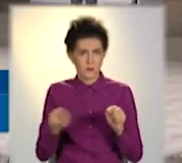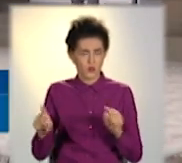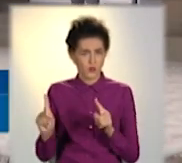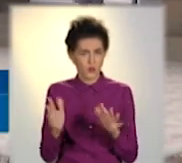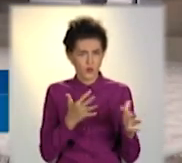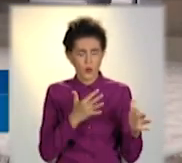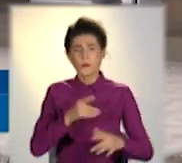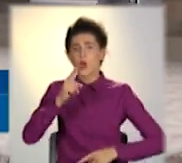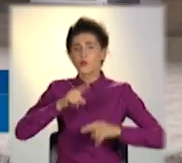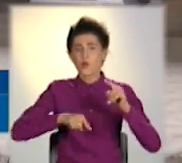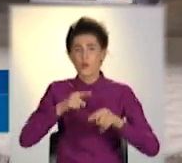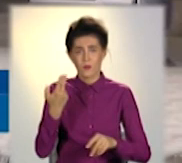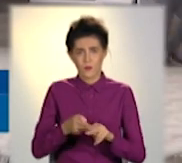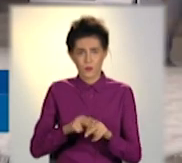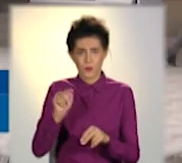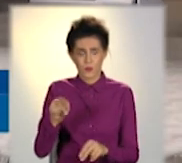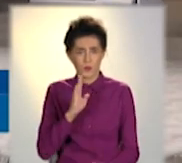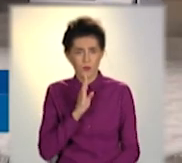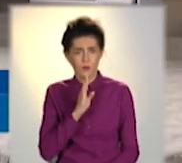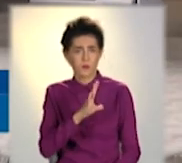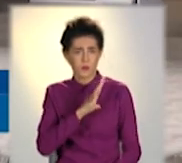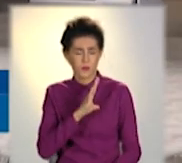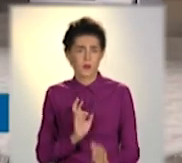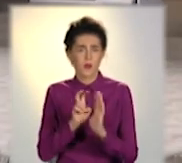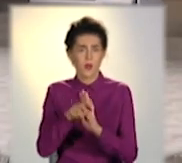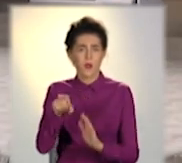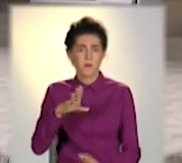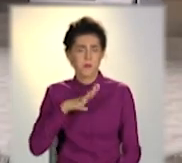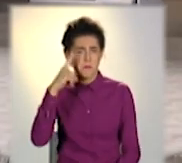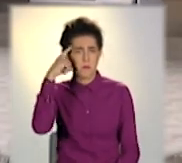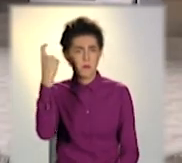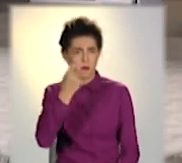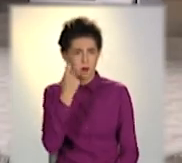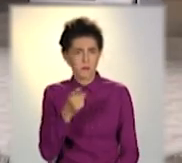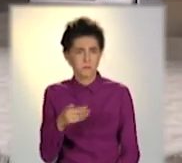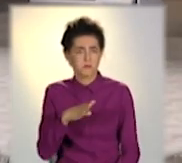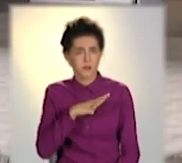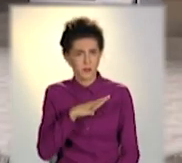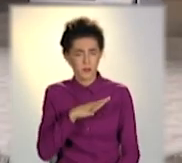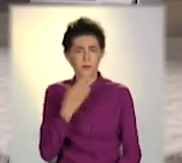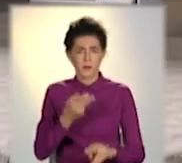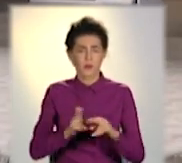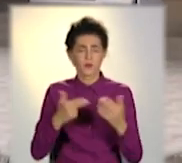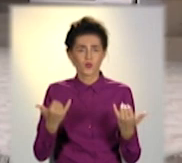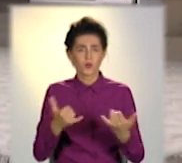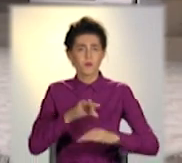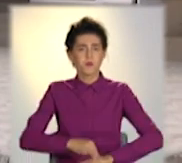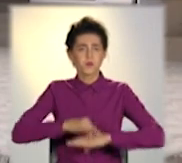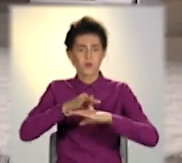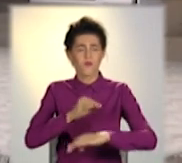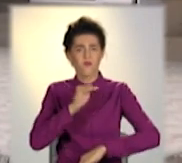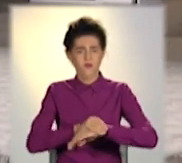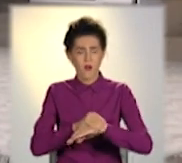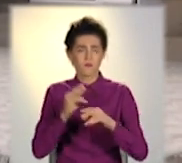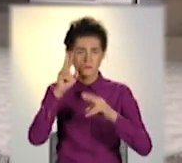батьки пацієнтки знаходилися у стані алкогольного сп'яніння. Наразі проводиться за даним фактом